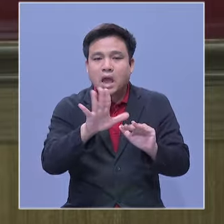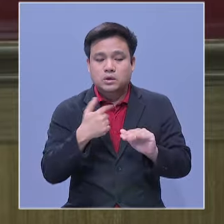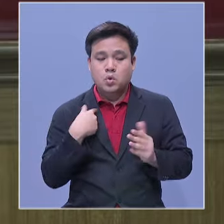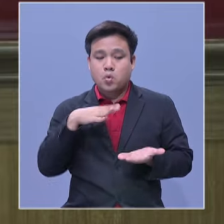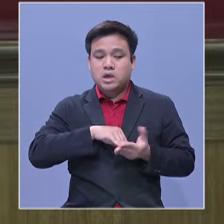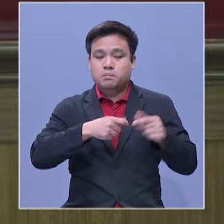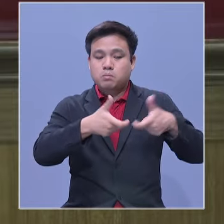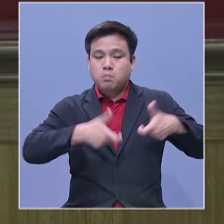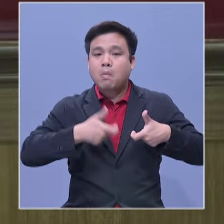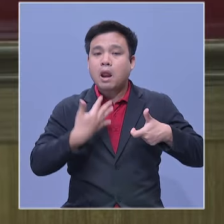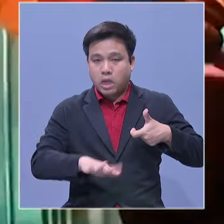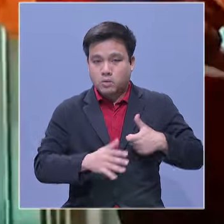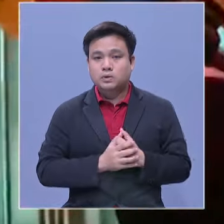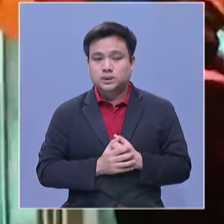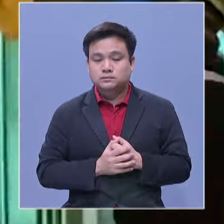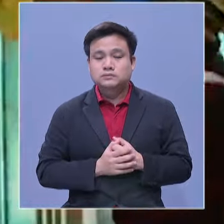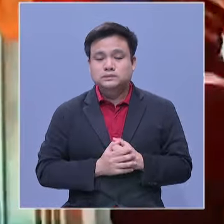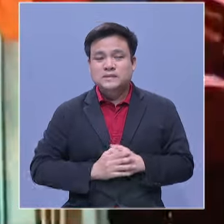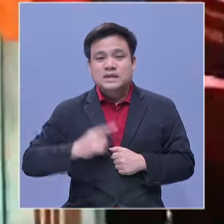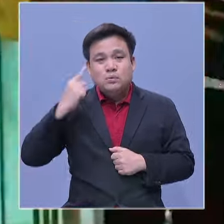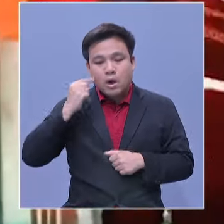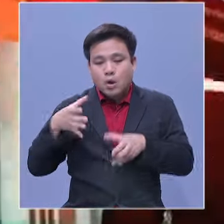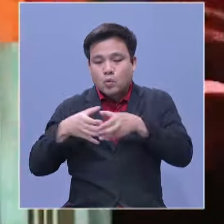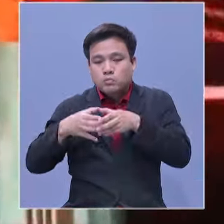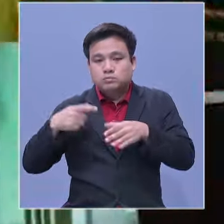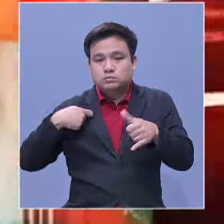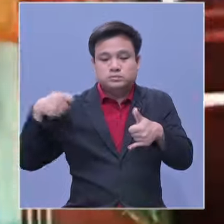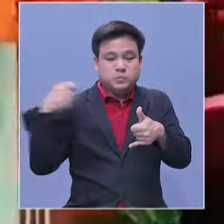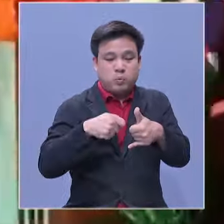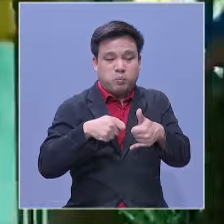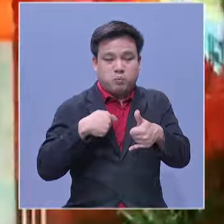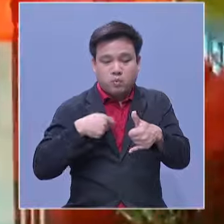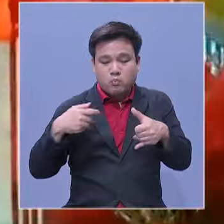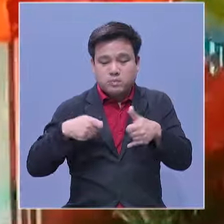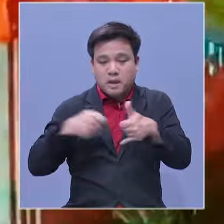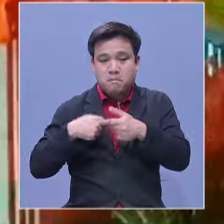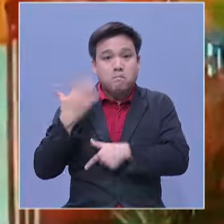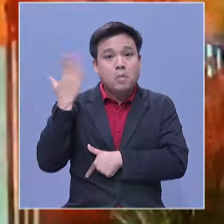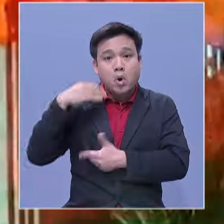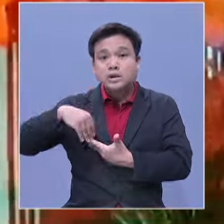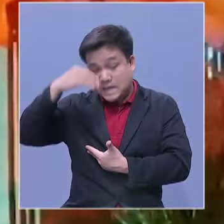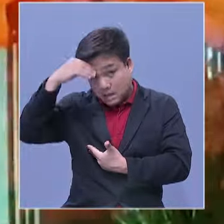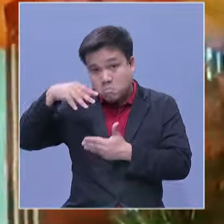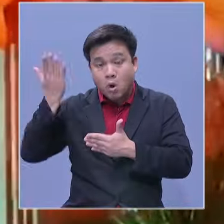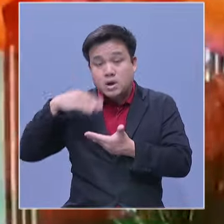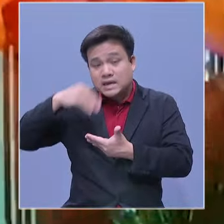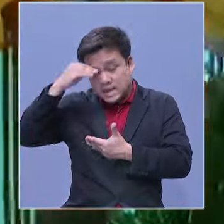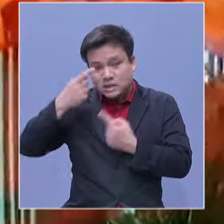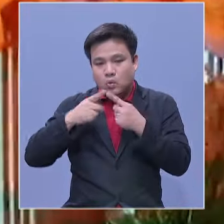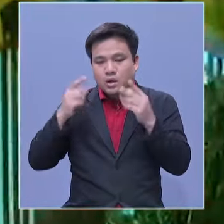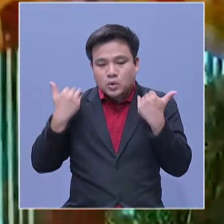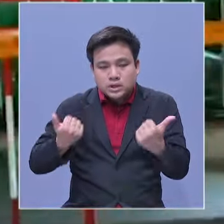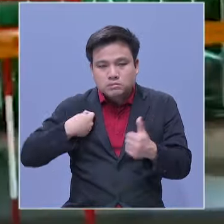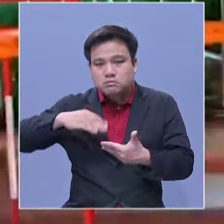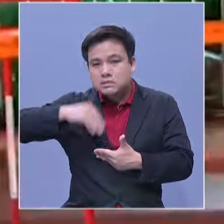เบื้องต้นพบว่าผู้ก่อเหตุก็เป็นนักศึกษาที่พ้นสภาพความเป็นนักศึกษาแล้วนะคะ เป็นอดีตอะ เป็นอดีต เป็นรุ่นพี่อะ